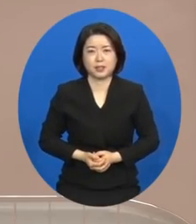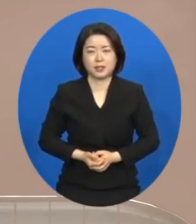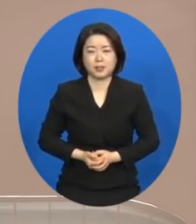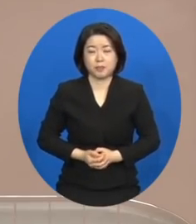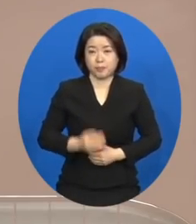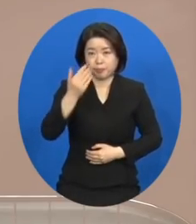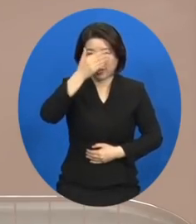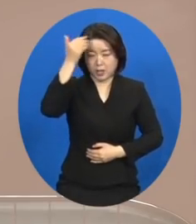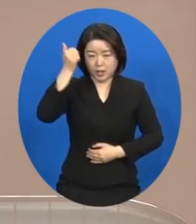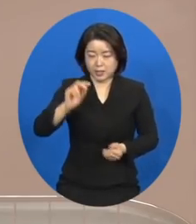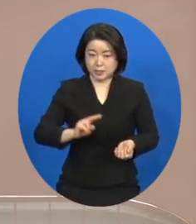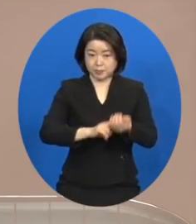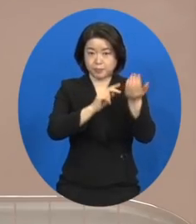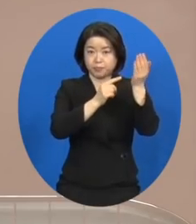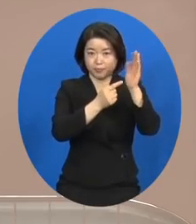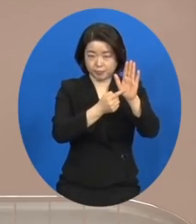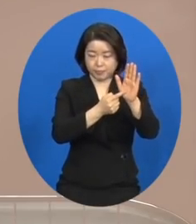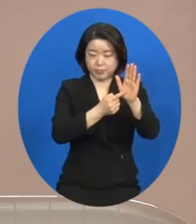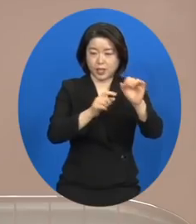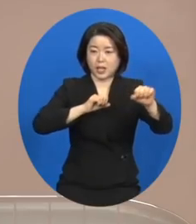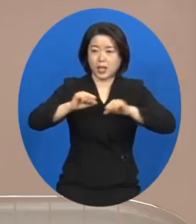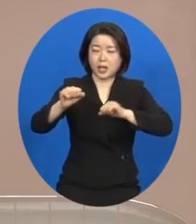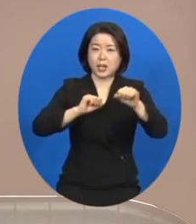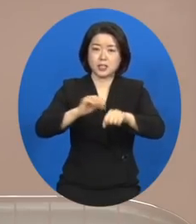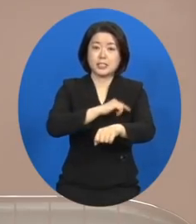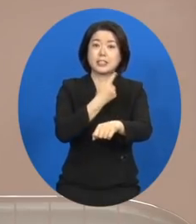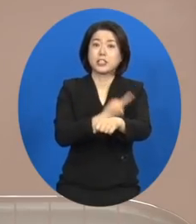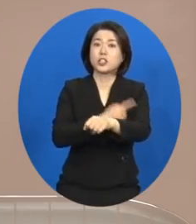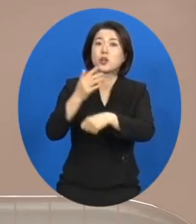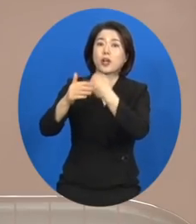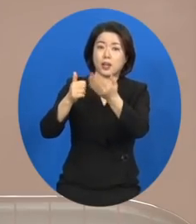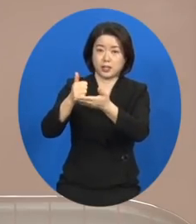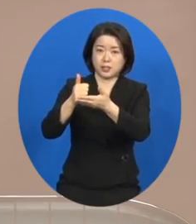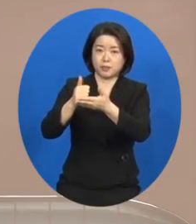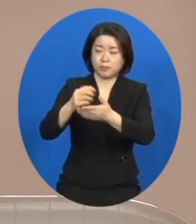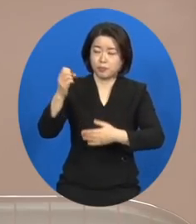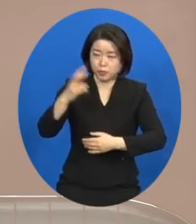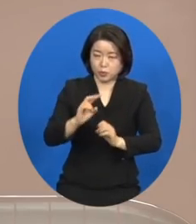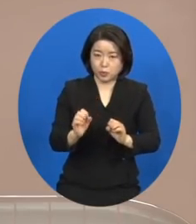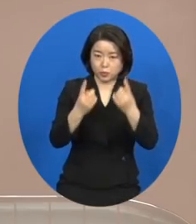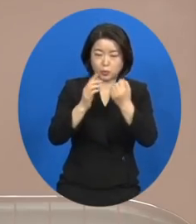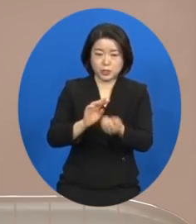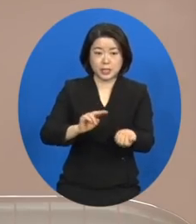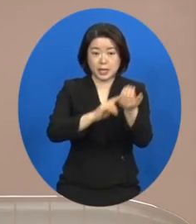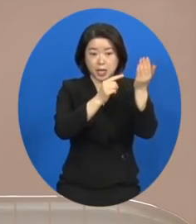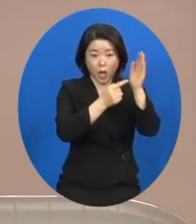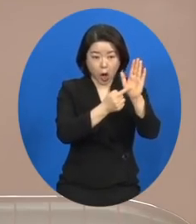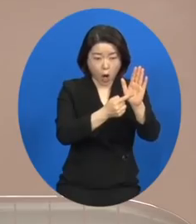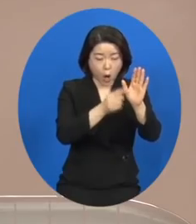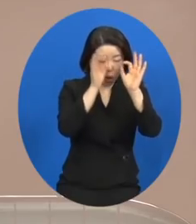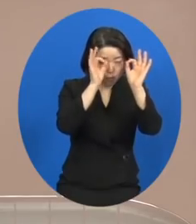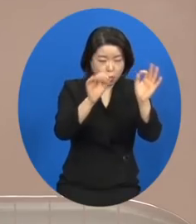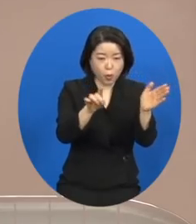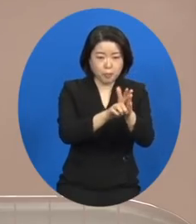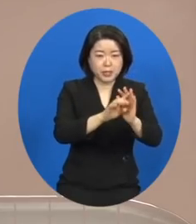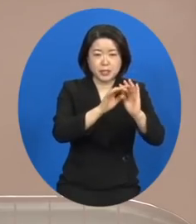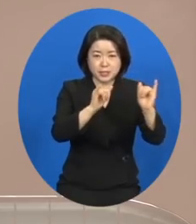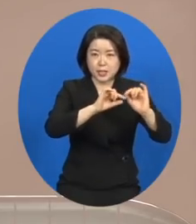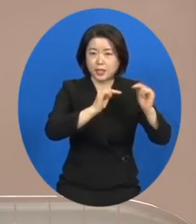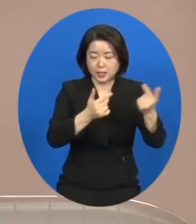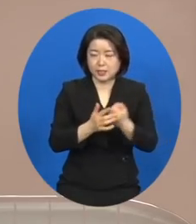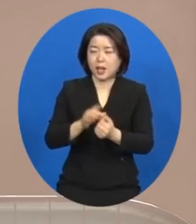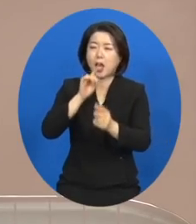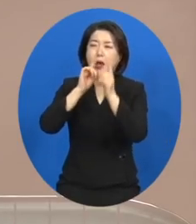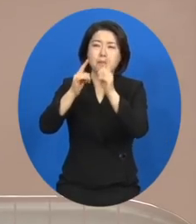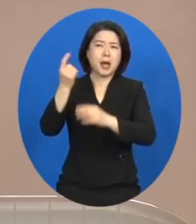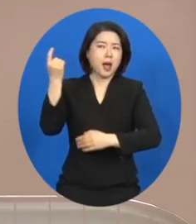이적을 행하시는 능력의 하나님이십니다. 그러나 하나님은 동시에 우리가 표적을 보고 믿는 자가 아니라 말씀을 믿고